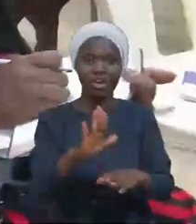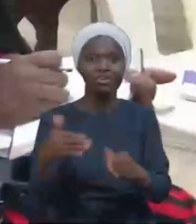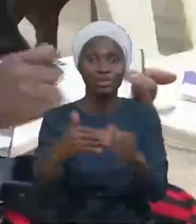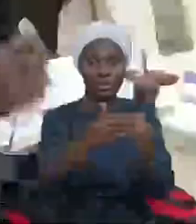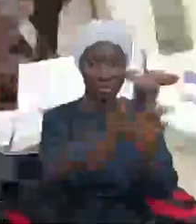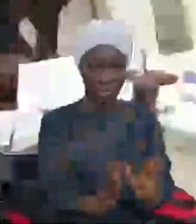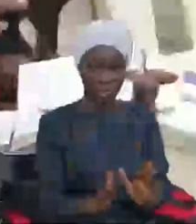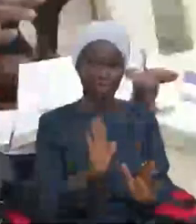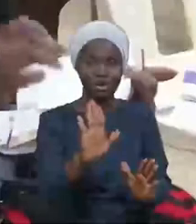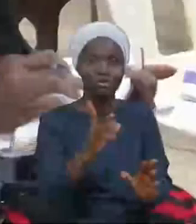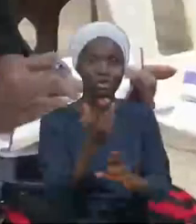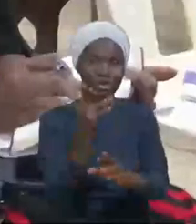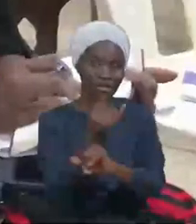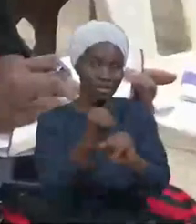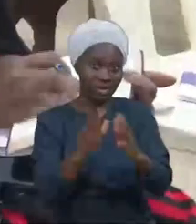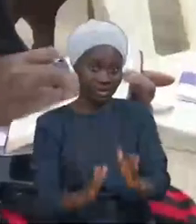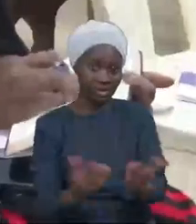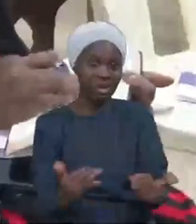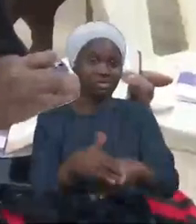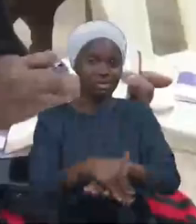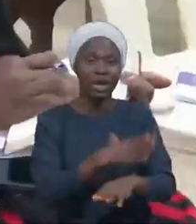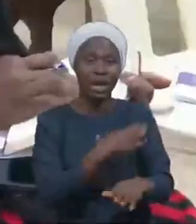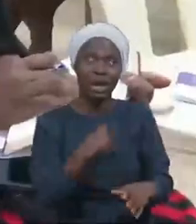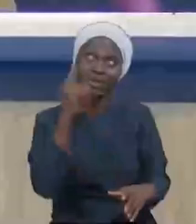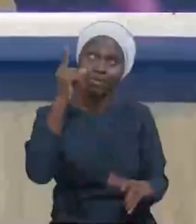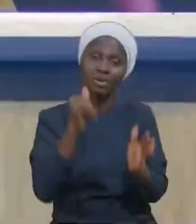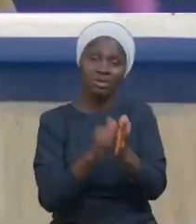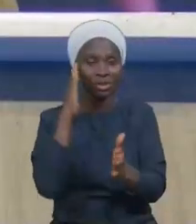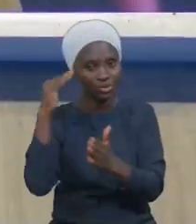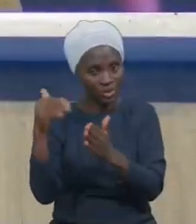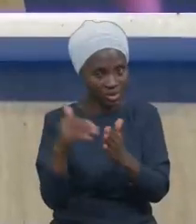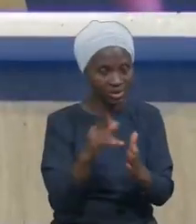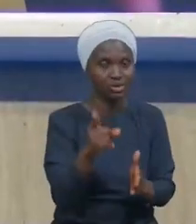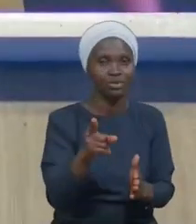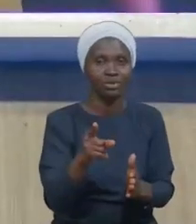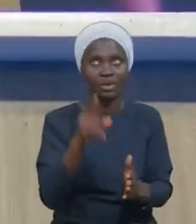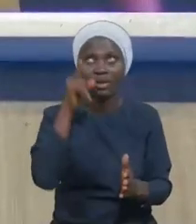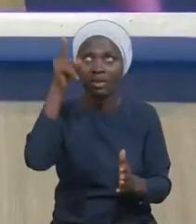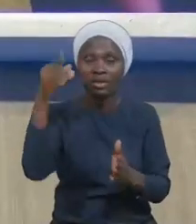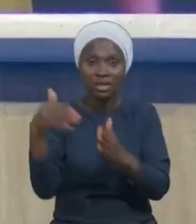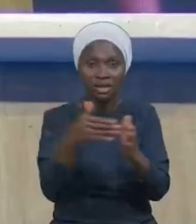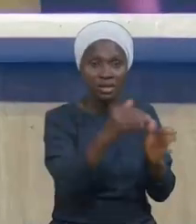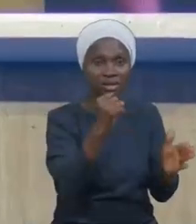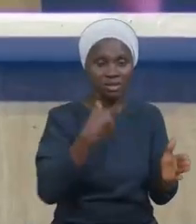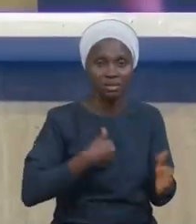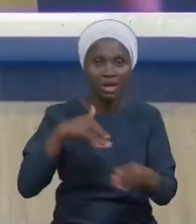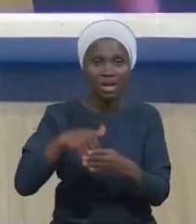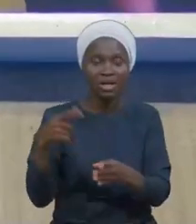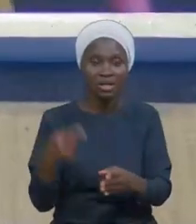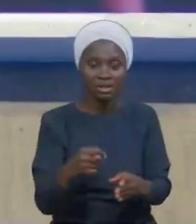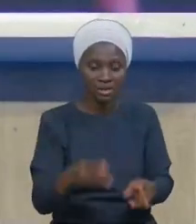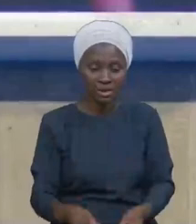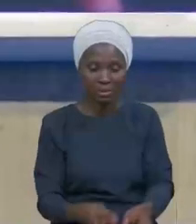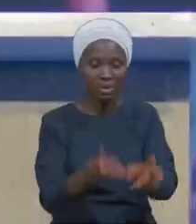Et celui qui pourra te conduire, il me conduit dans le sentier de la justice à cause de son